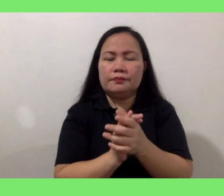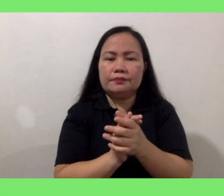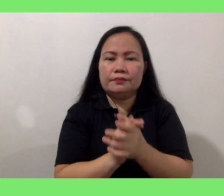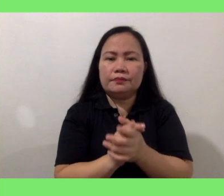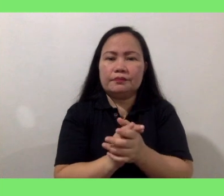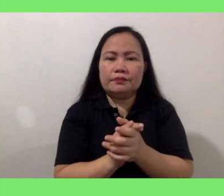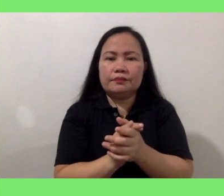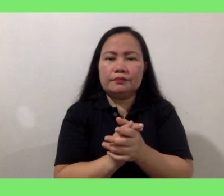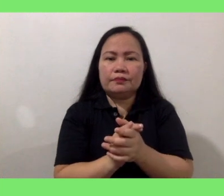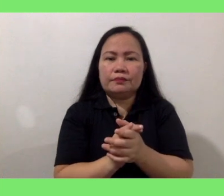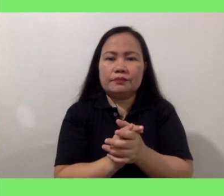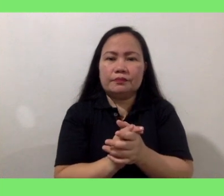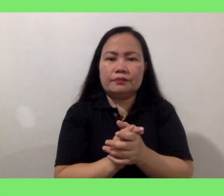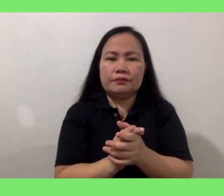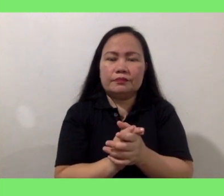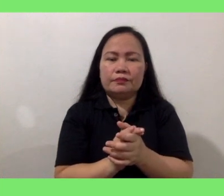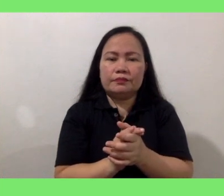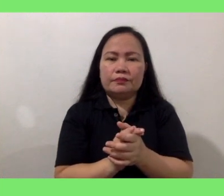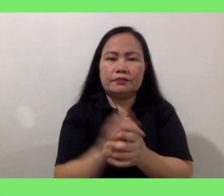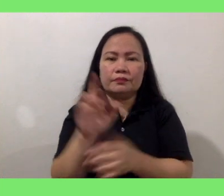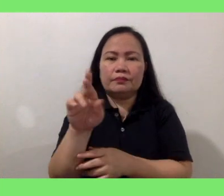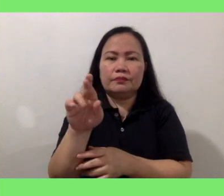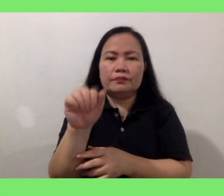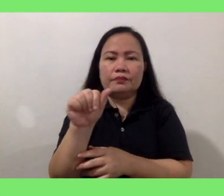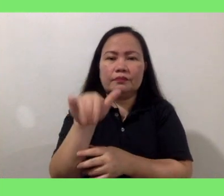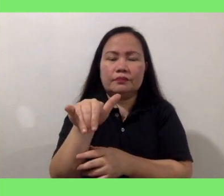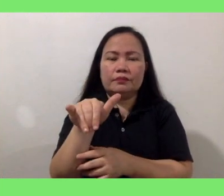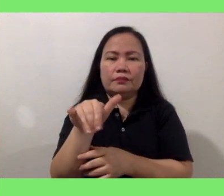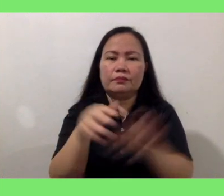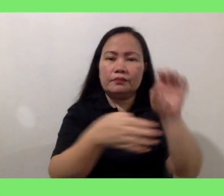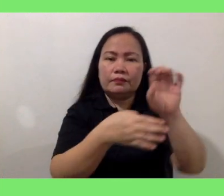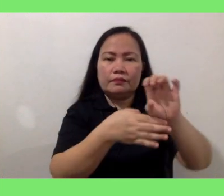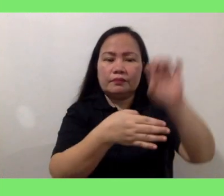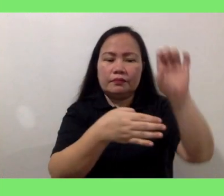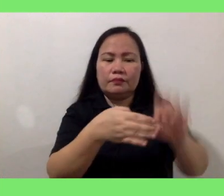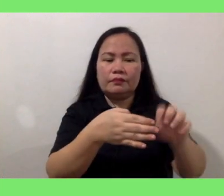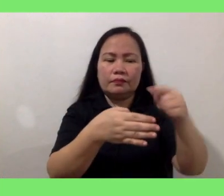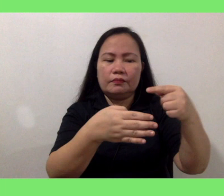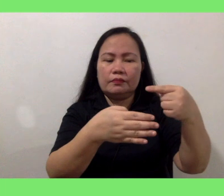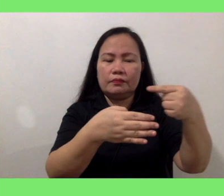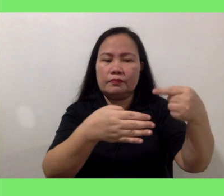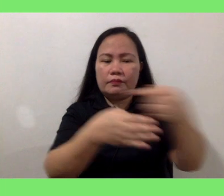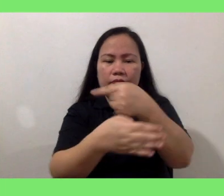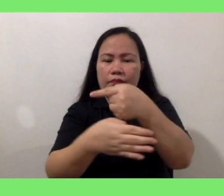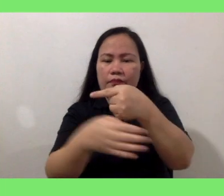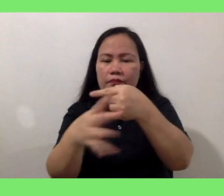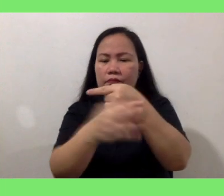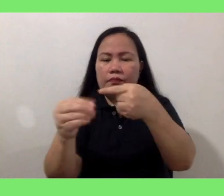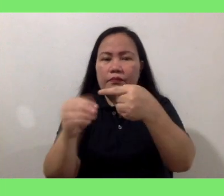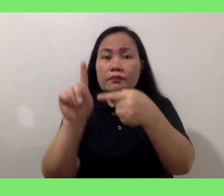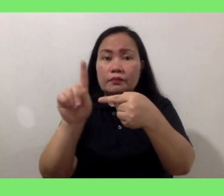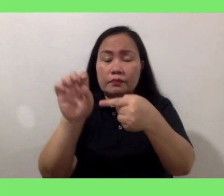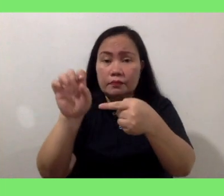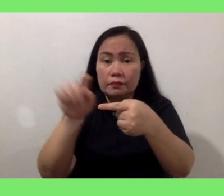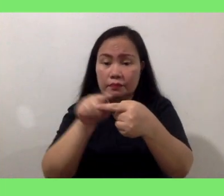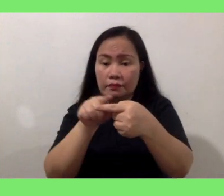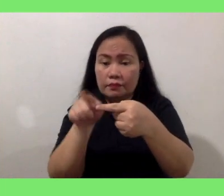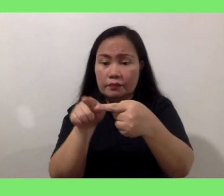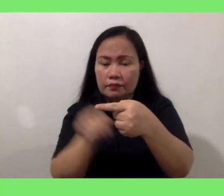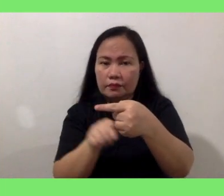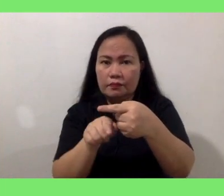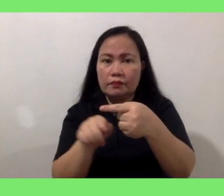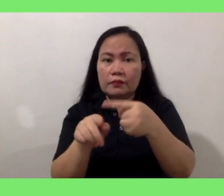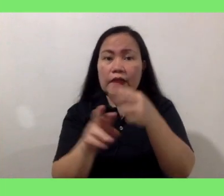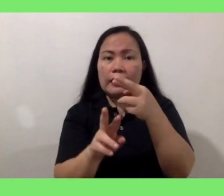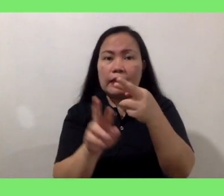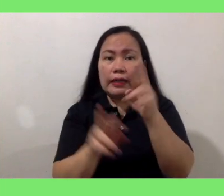dalawang endpoint po siya, wala siyang arrow. Kapag ray naman, endpoint and isang arrow. Kaya sabi